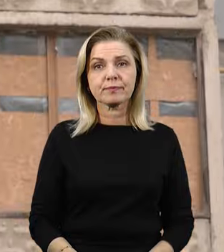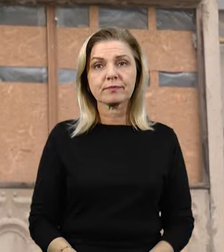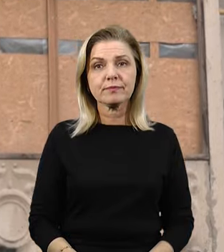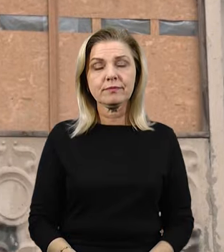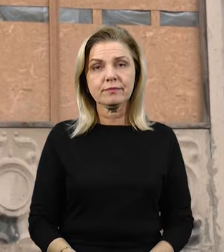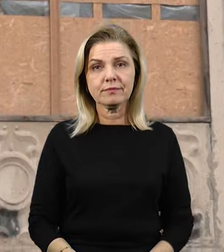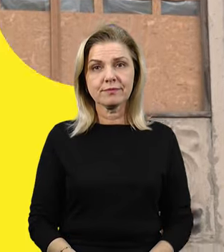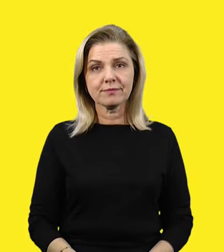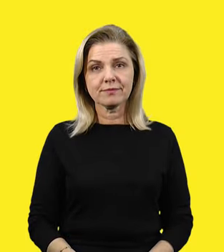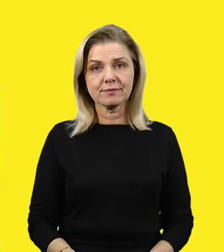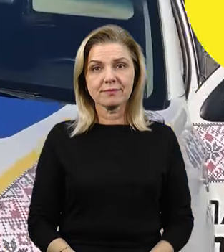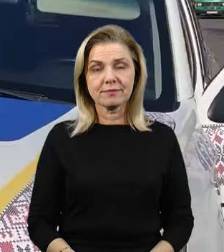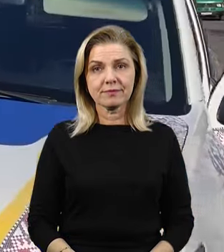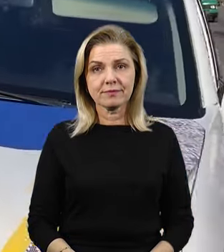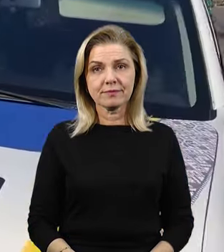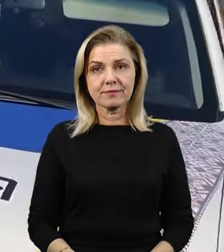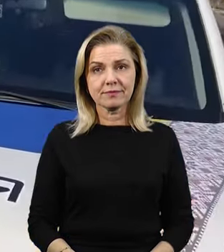Миколаїв.